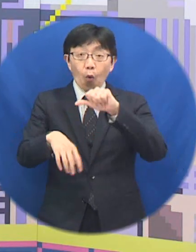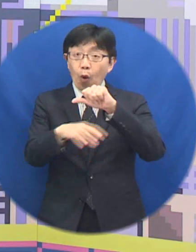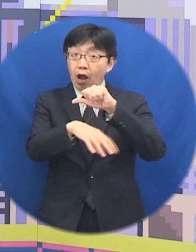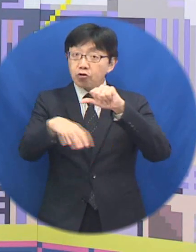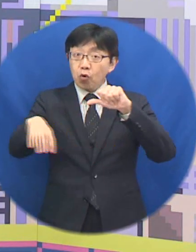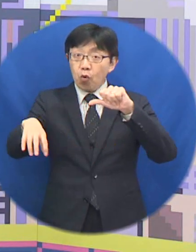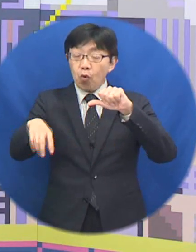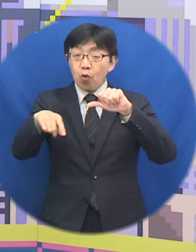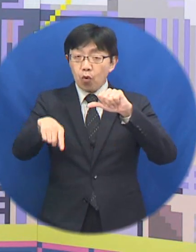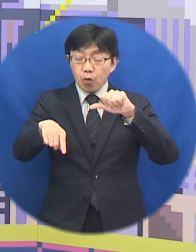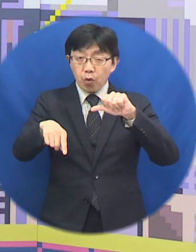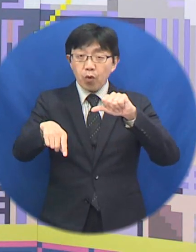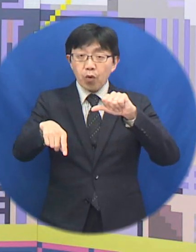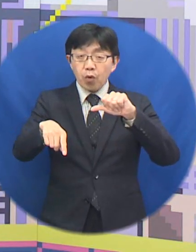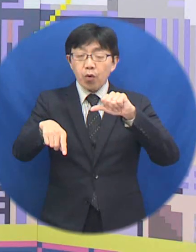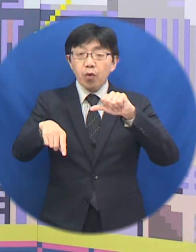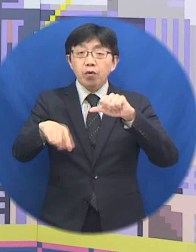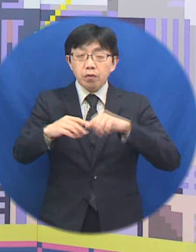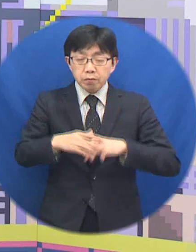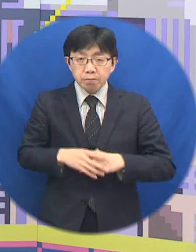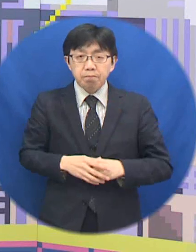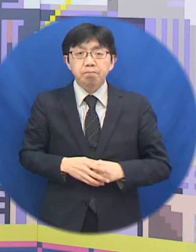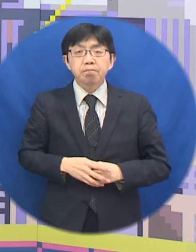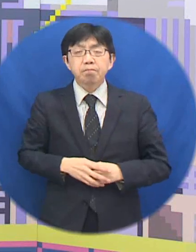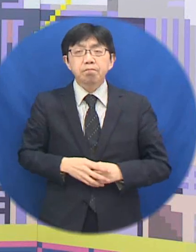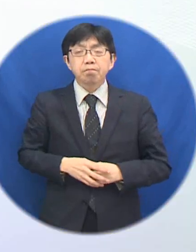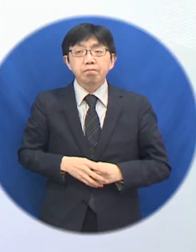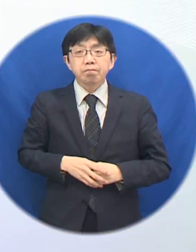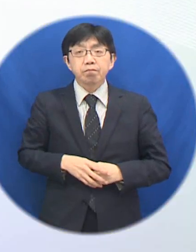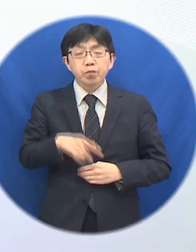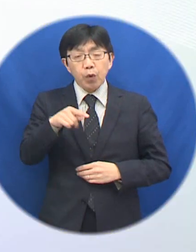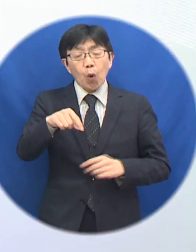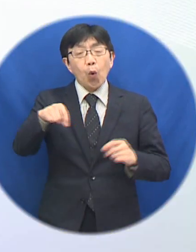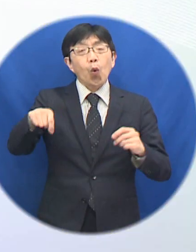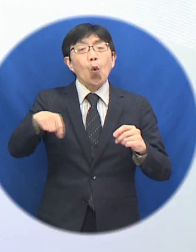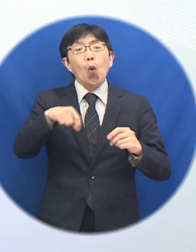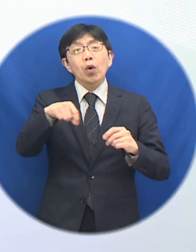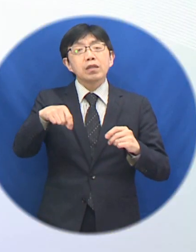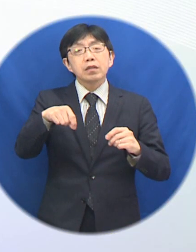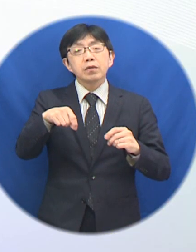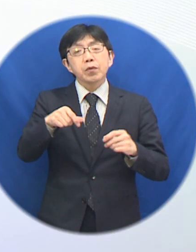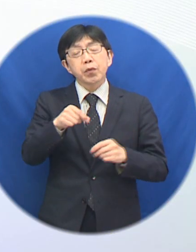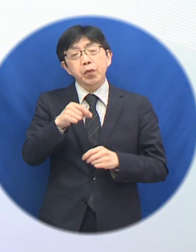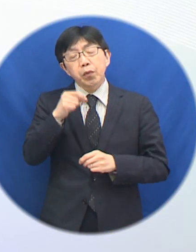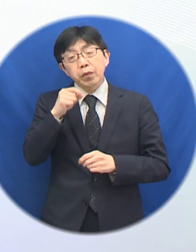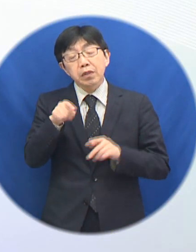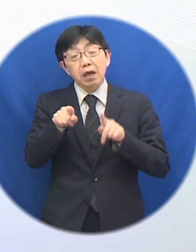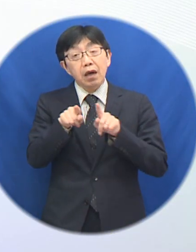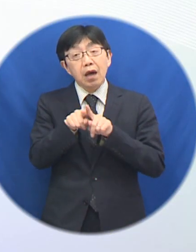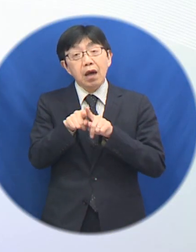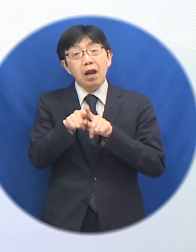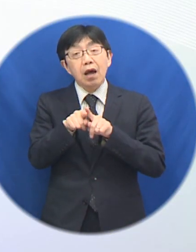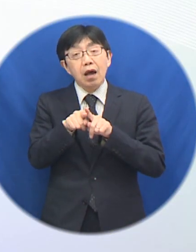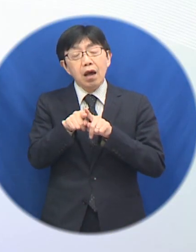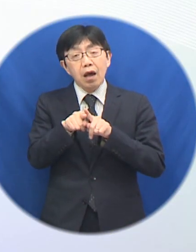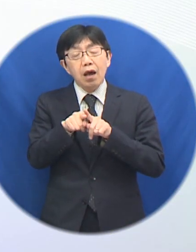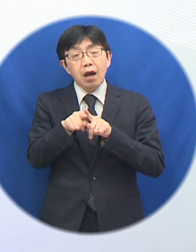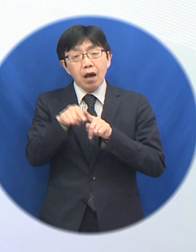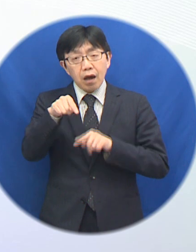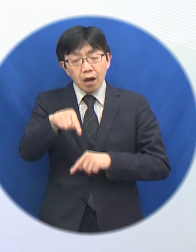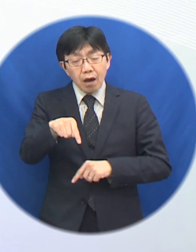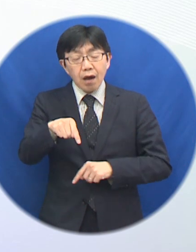で広場カフェというのを行っています。 はい、 まあ、コーヒーを飲みながら気軽に参加できるカフェですけれど